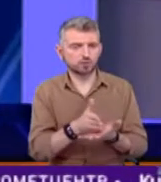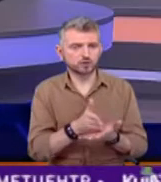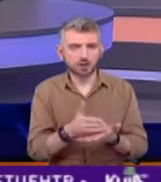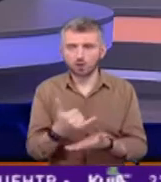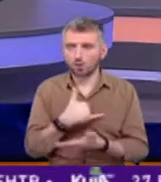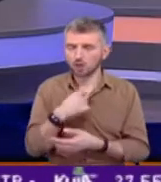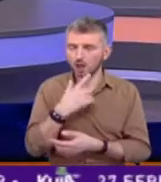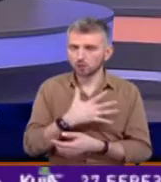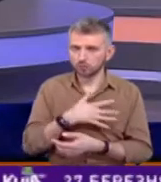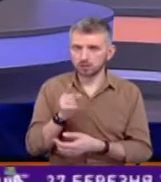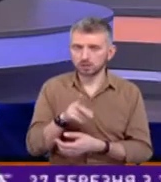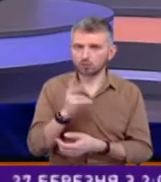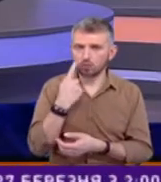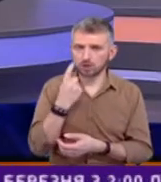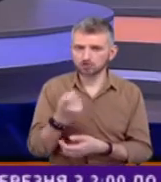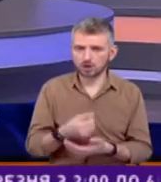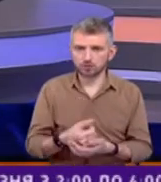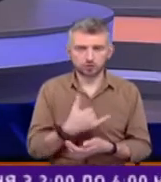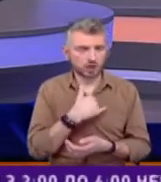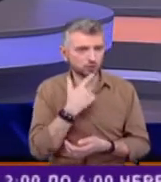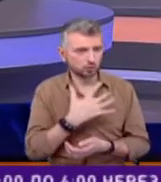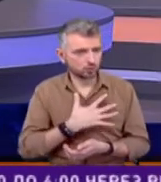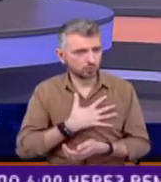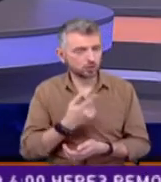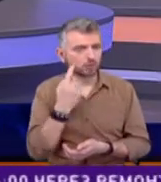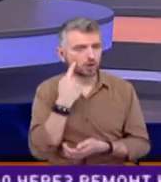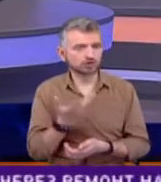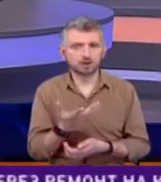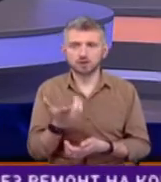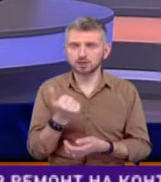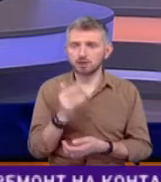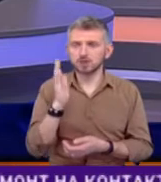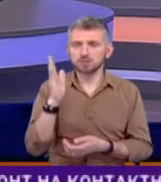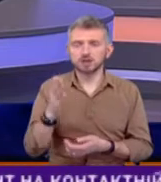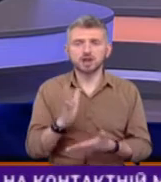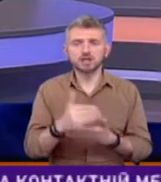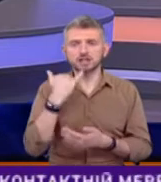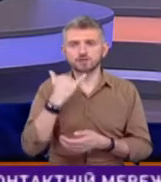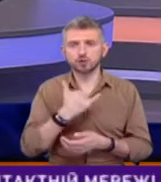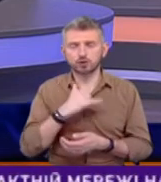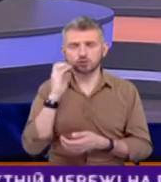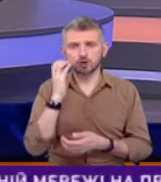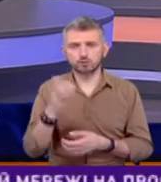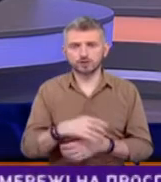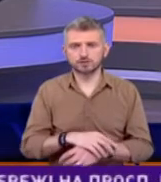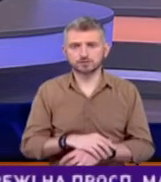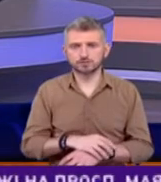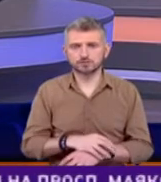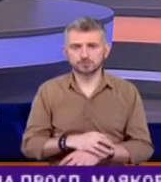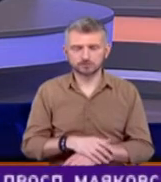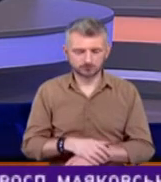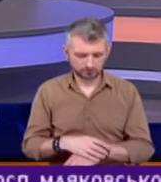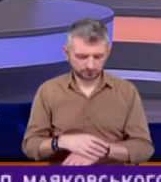нас люблять тих, кого ображають. Ну, у нас люблять ображених. Перспектива велика. Є в нас телефонний дзвінок на цей момент. Алло. Алло, добрий